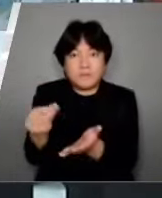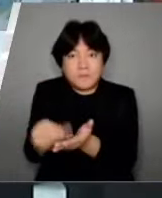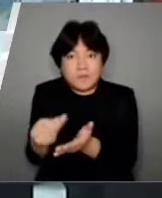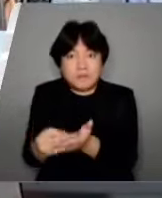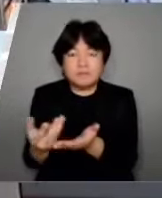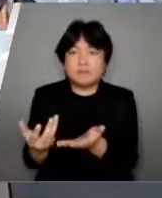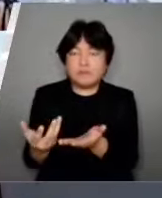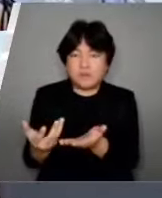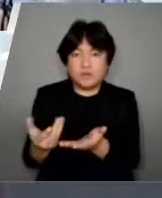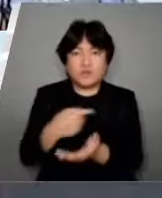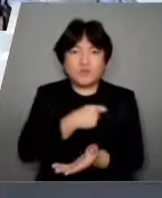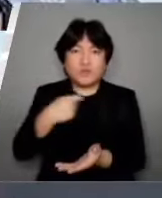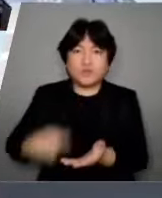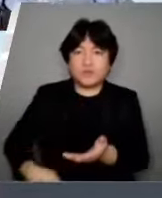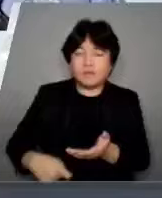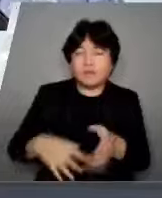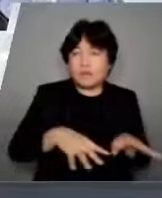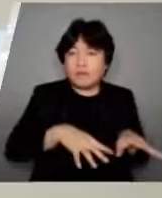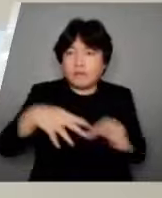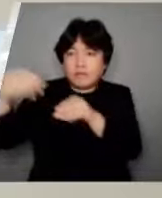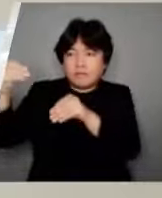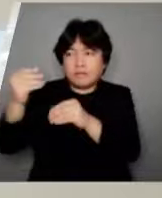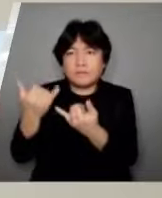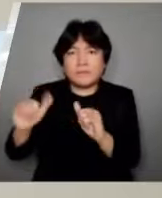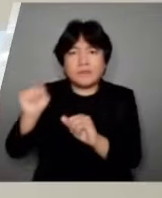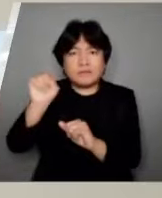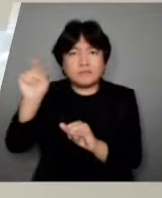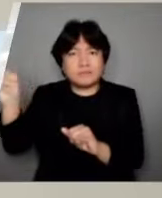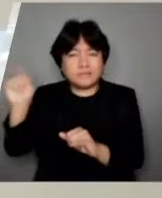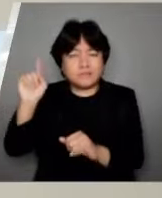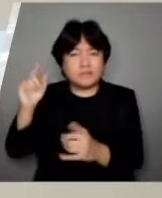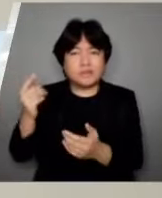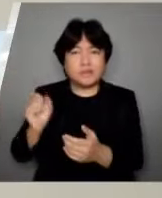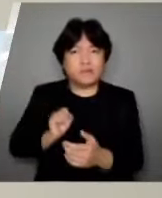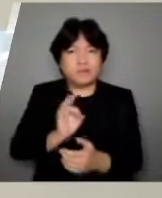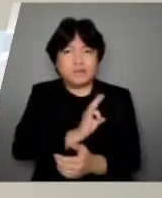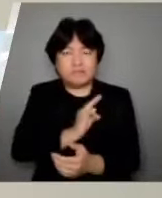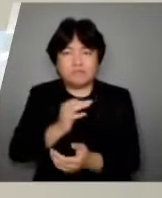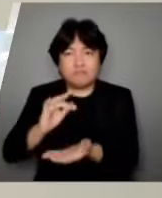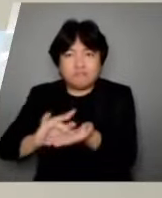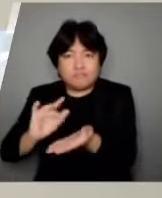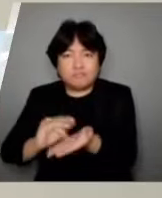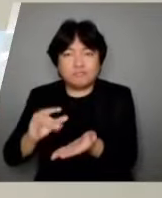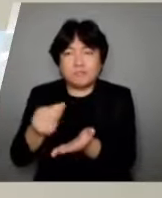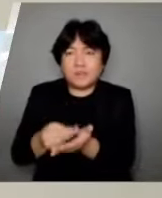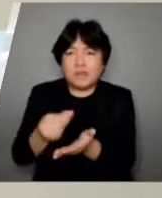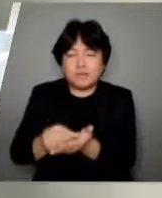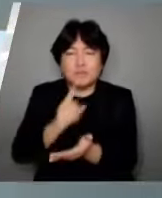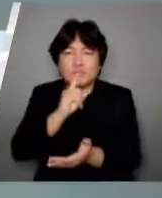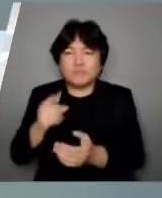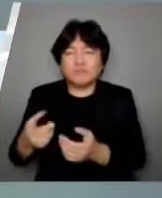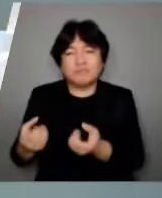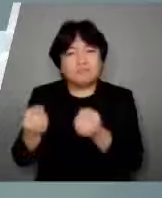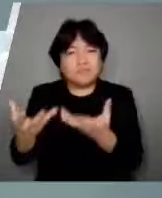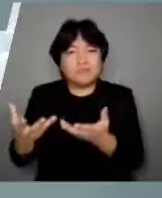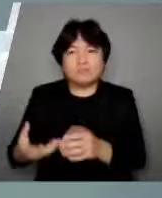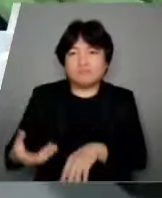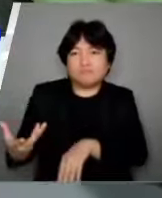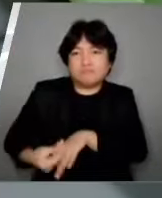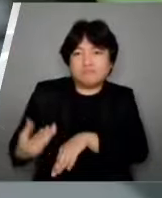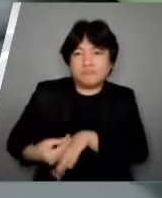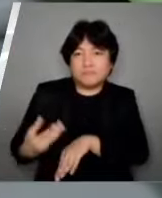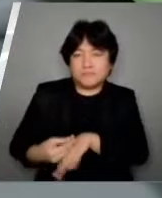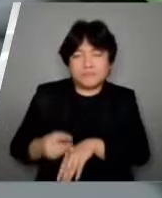Chinese, preparahan pa rin. Alam naman natin, palabigasan to ng maraming corrupt elements within the BID. Para sa